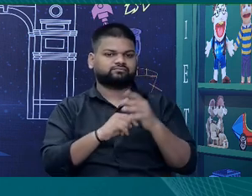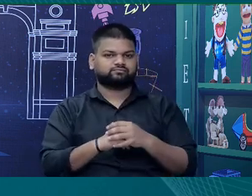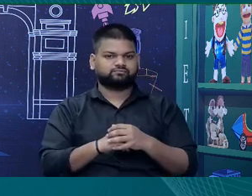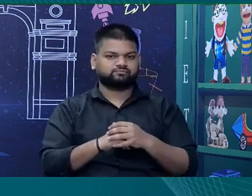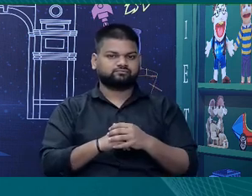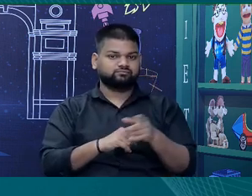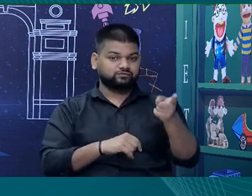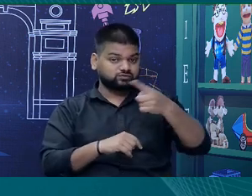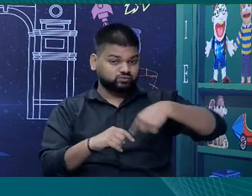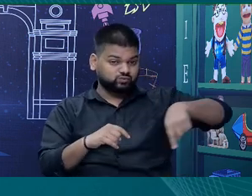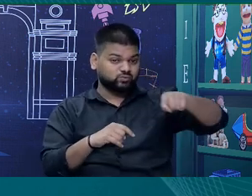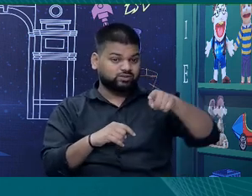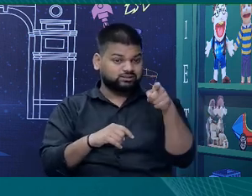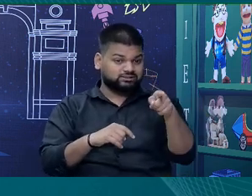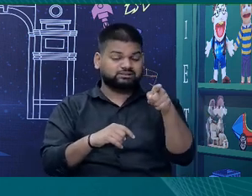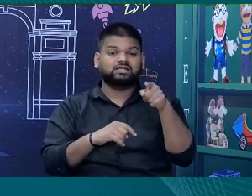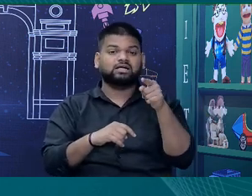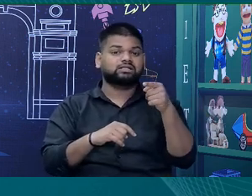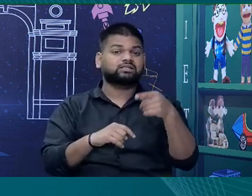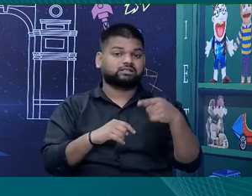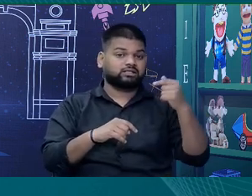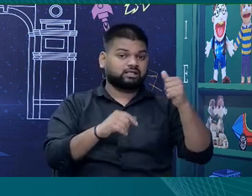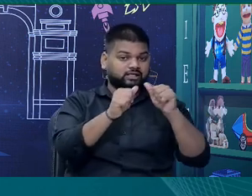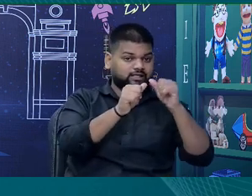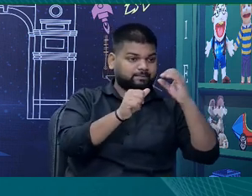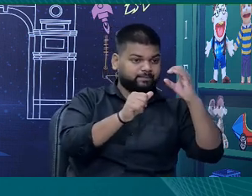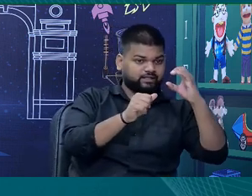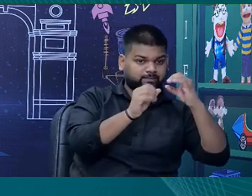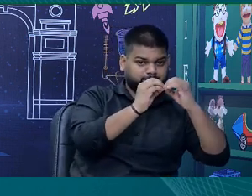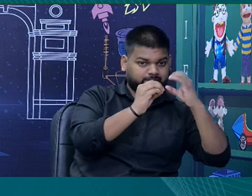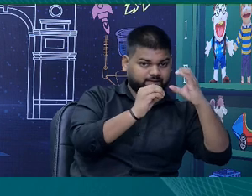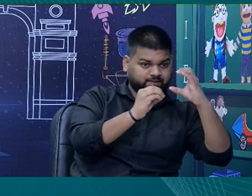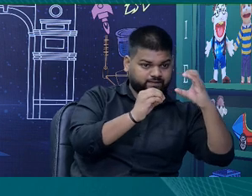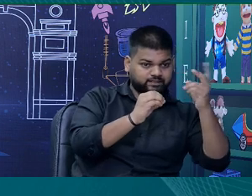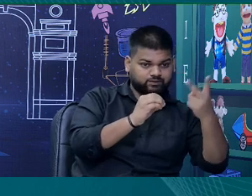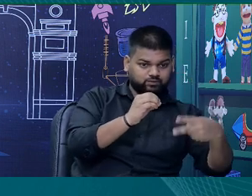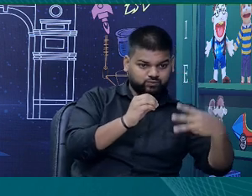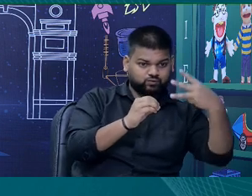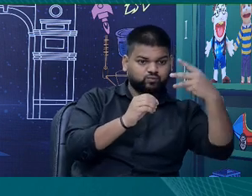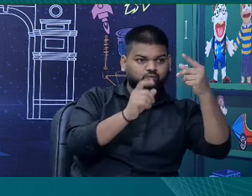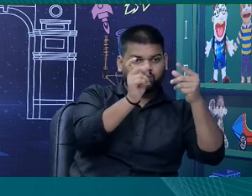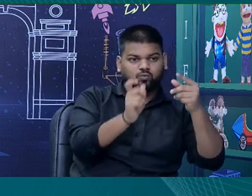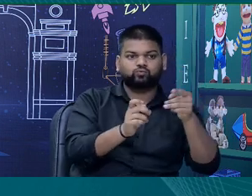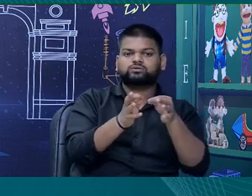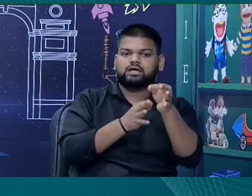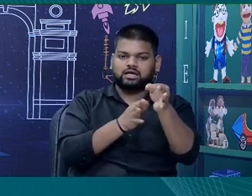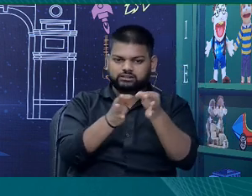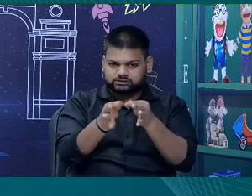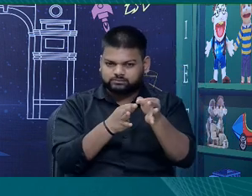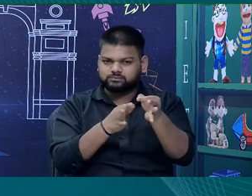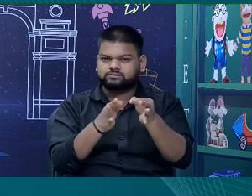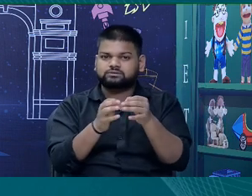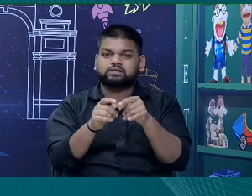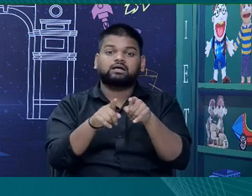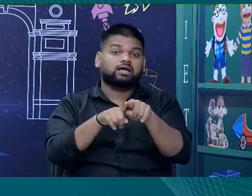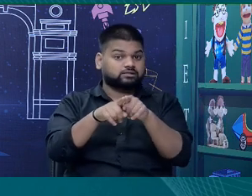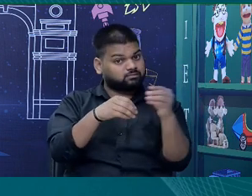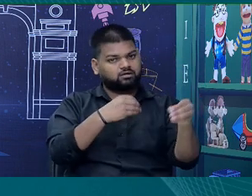डिस्क्राइब डी फॉलोइंग टर्म्स विथ दी हेल्प ऑफ एन एग्जांपल आपको तीन टर्म्स दिए गए हैं उनको आपको डिफाइन करना है विद डी हेल्प ऑफ एन एग्जांपल